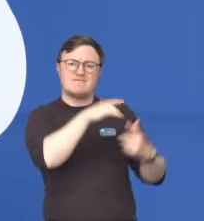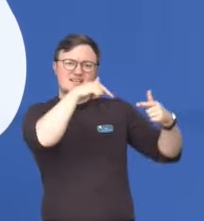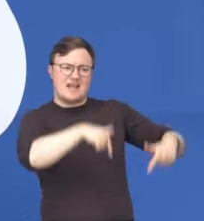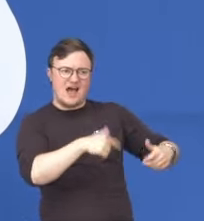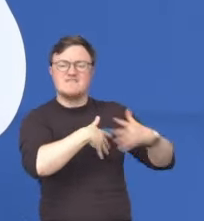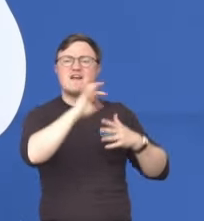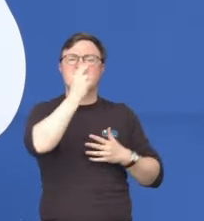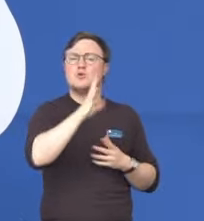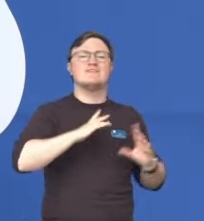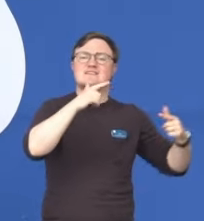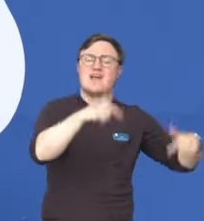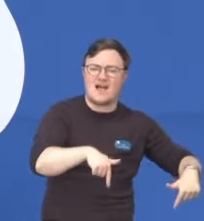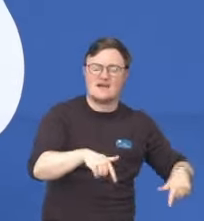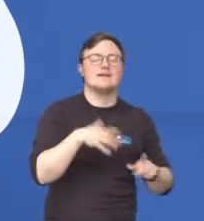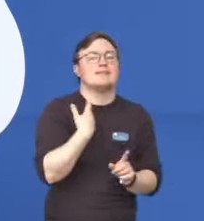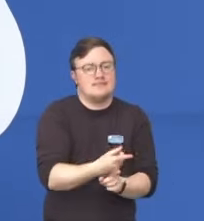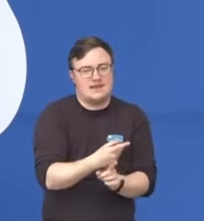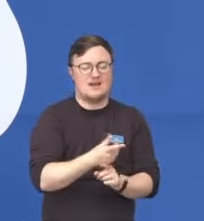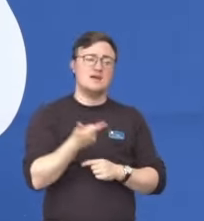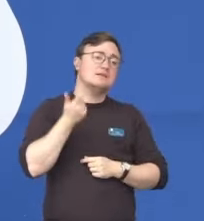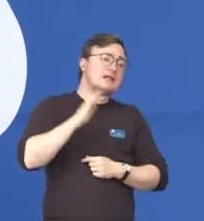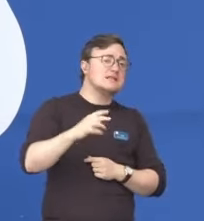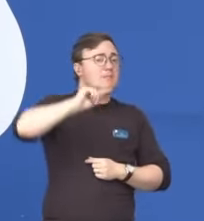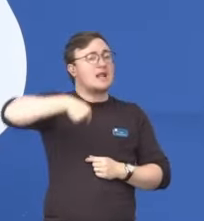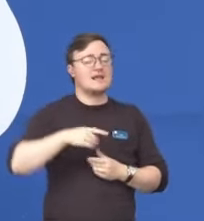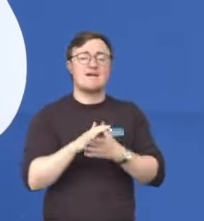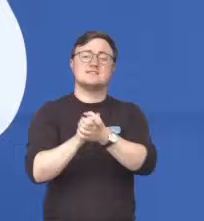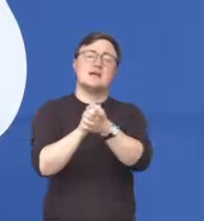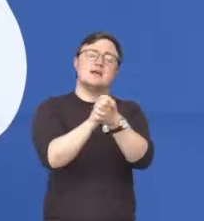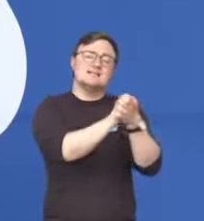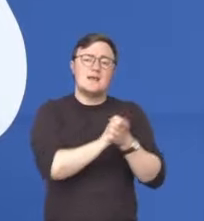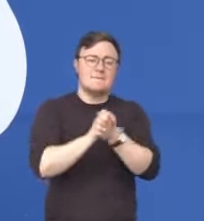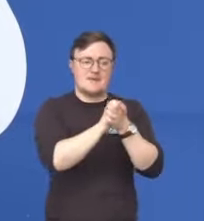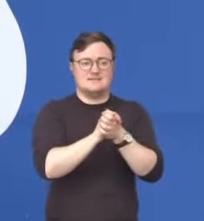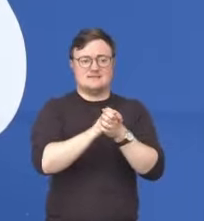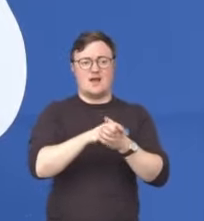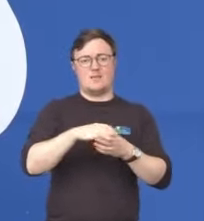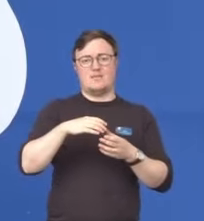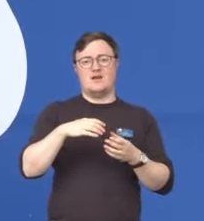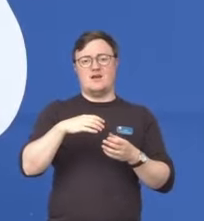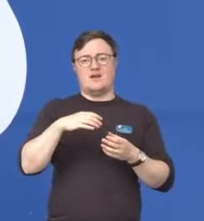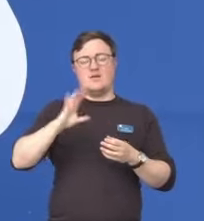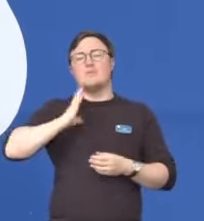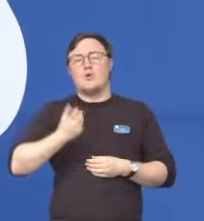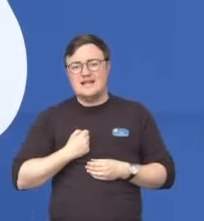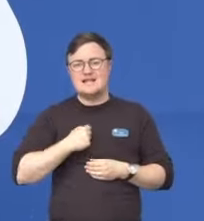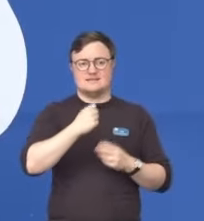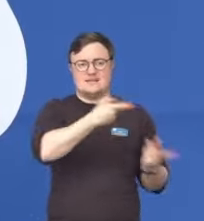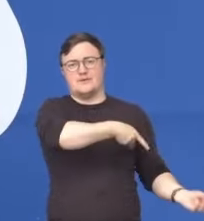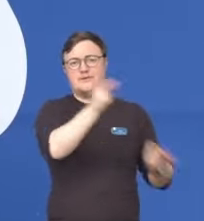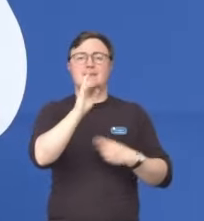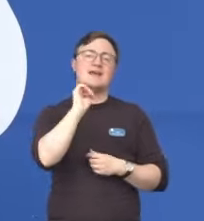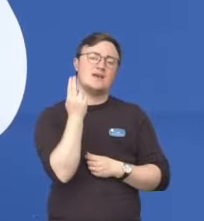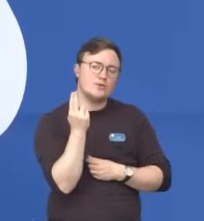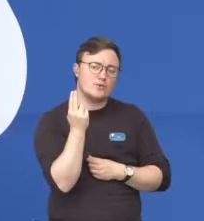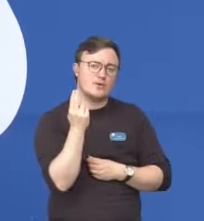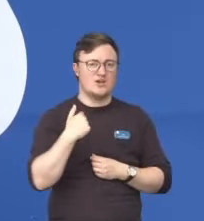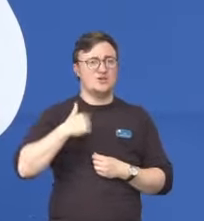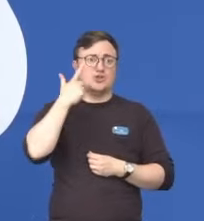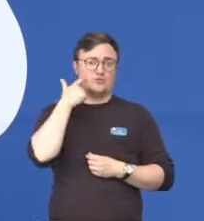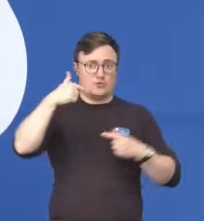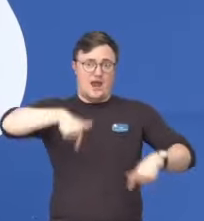mer på plats. Som exempelvis att ha en gemensam europeisk federal polis så att vi kan stoppa gängen. För jag tror att människor ser skjutningarna här